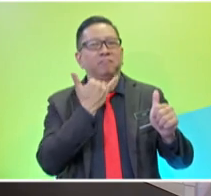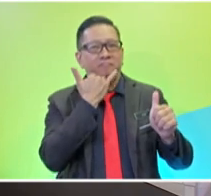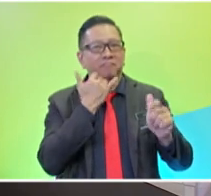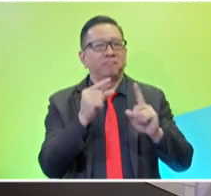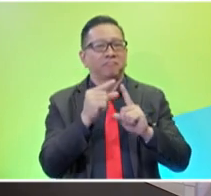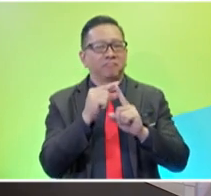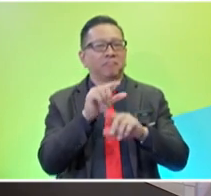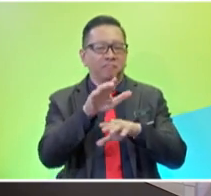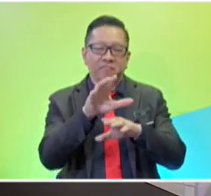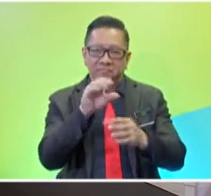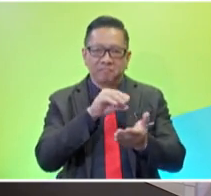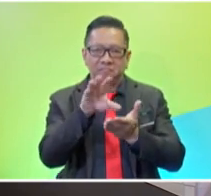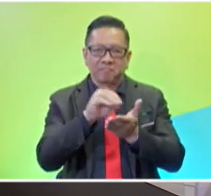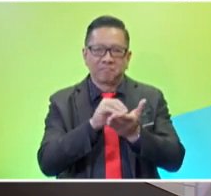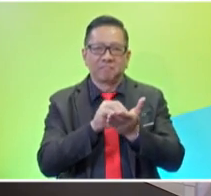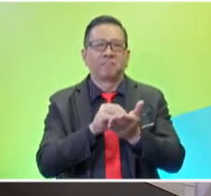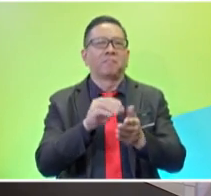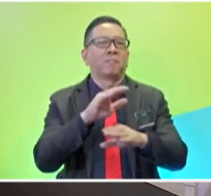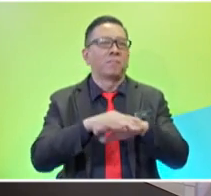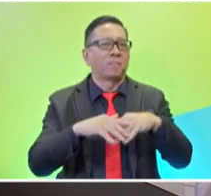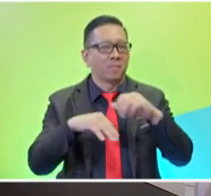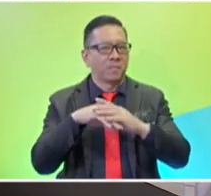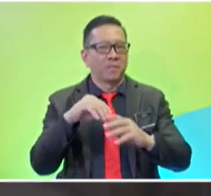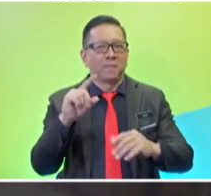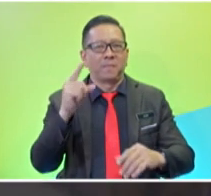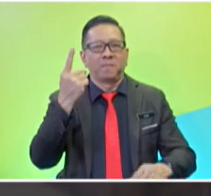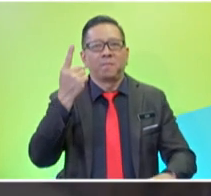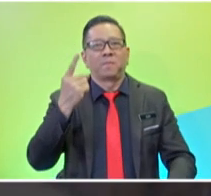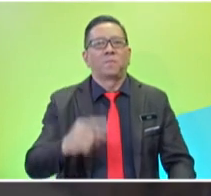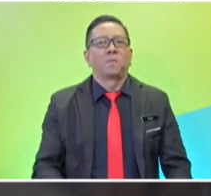kita cuma lihat Berapa banyak patah perkataan saja